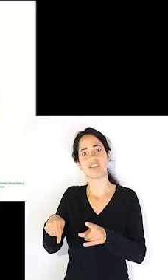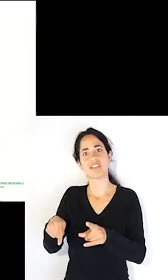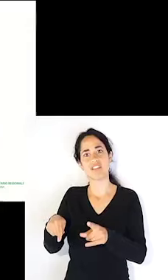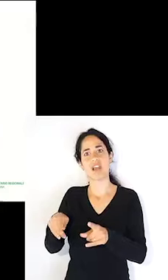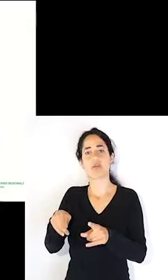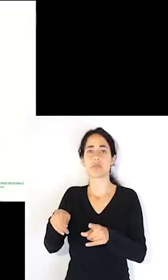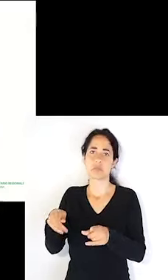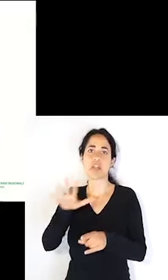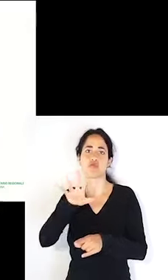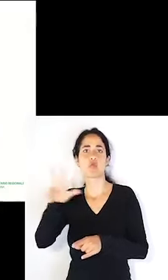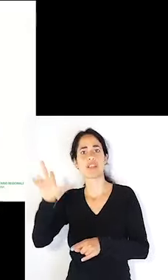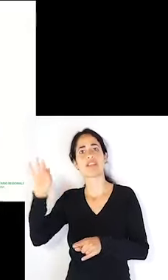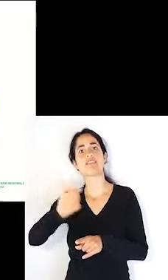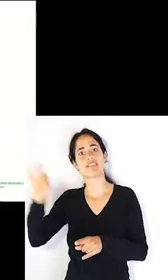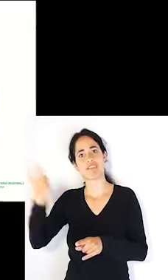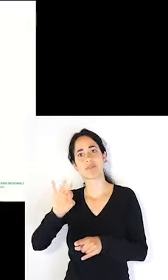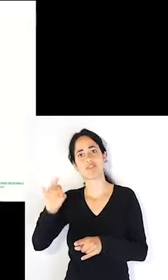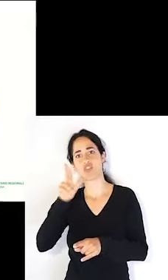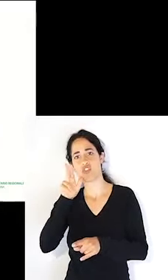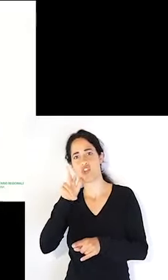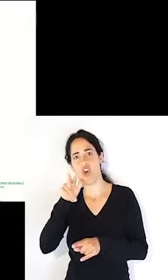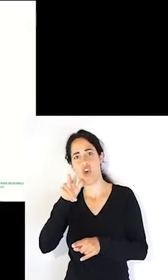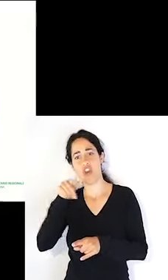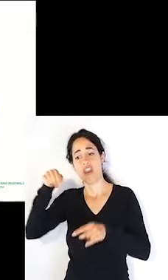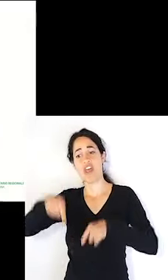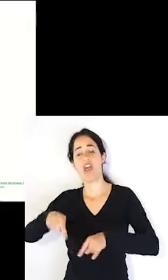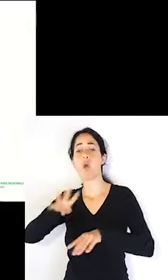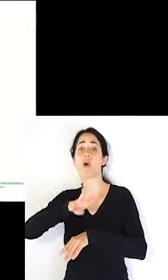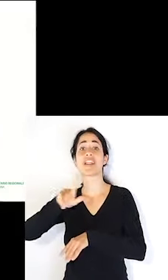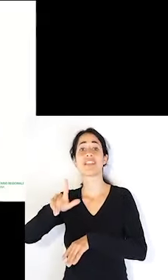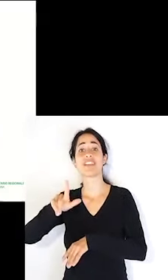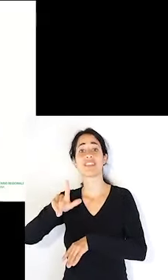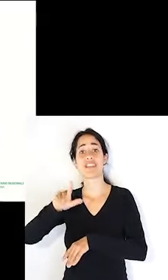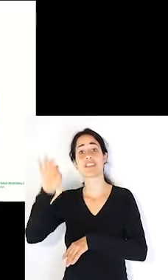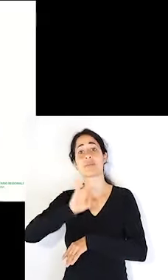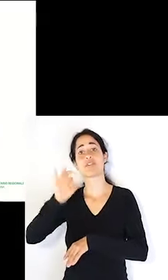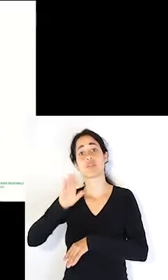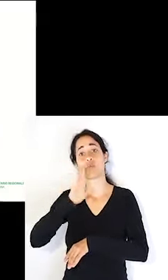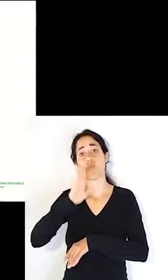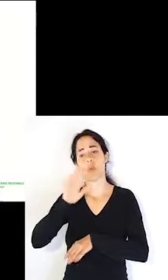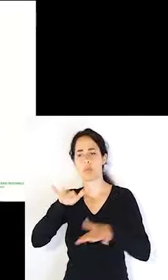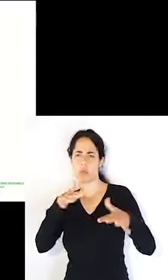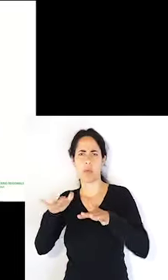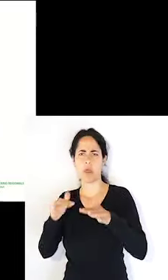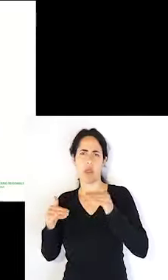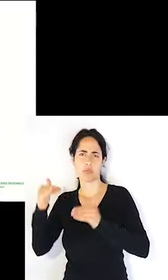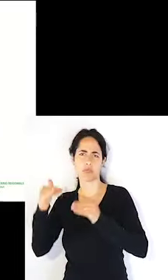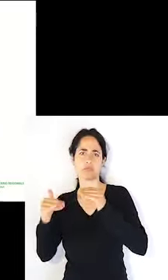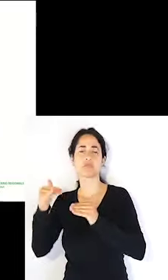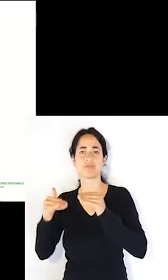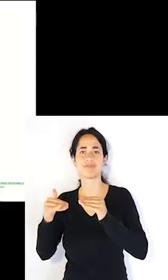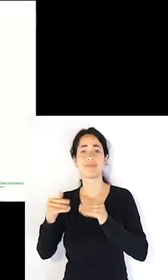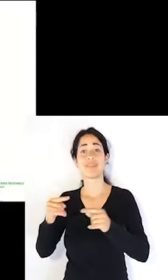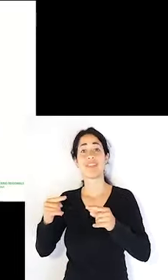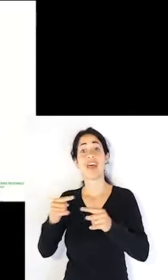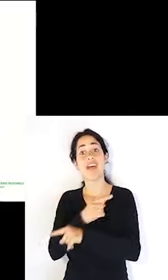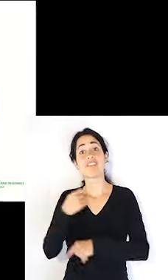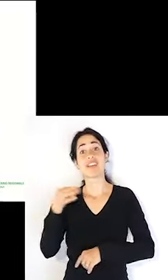il 53% di donne e il 47% di uomini. Mentre se guardiamo i